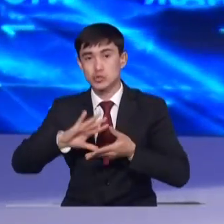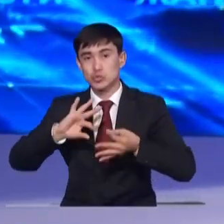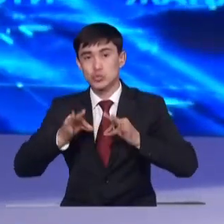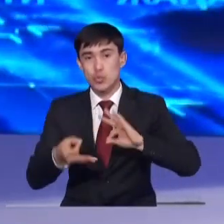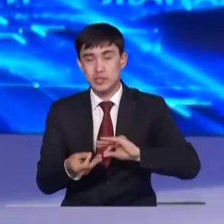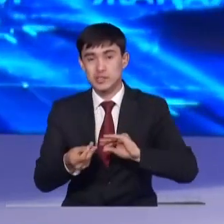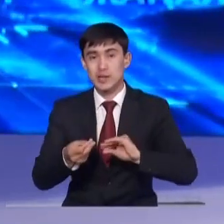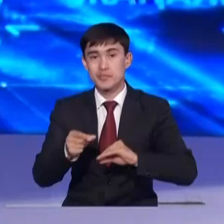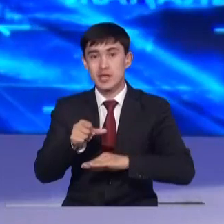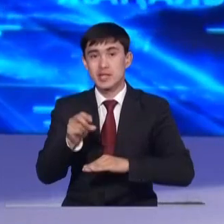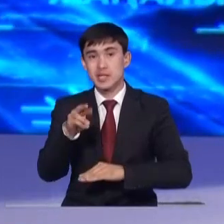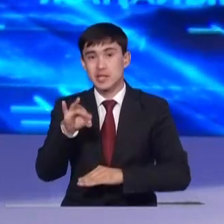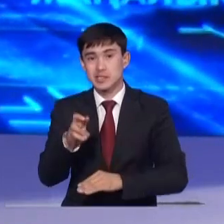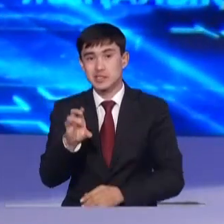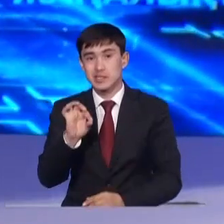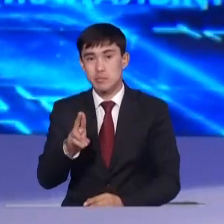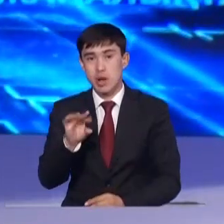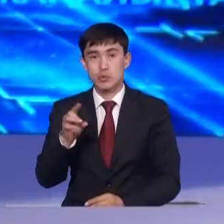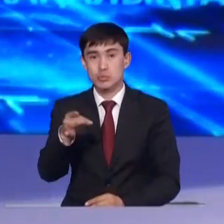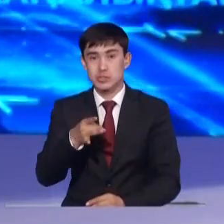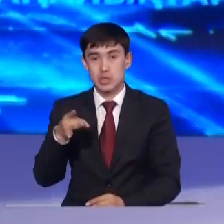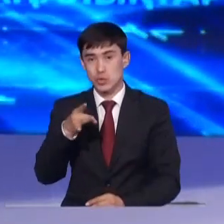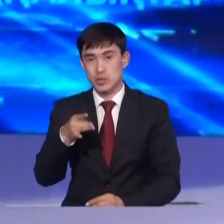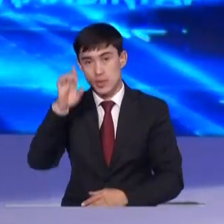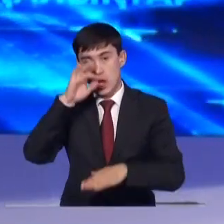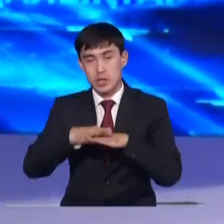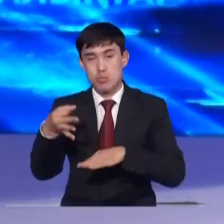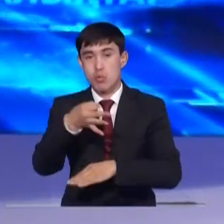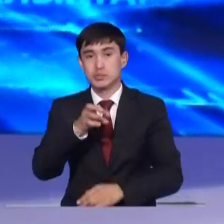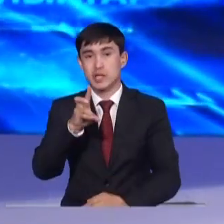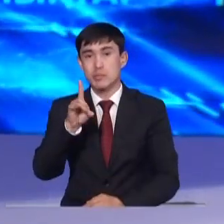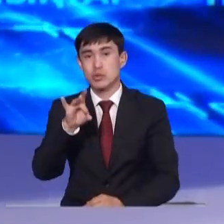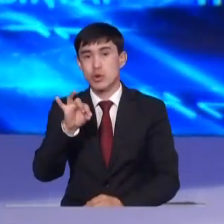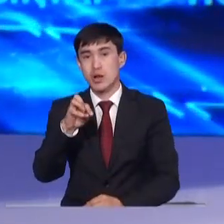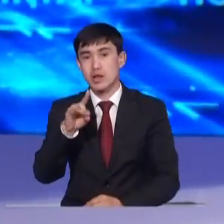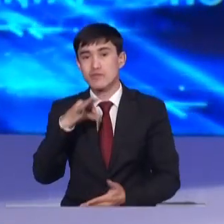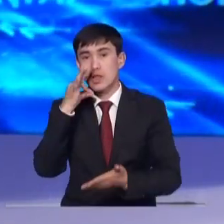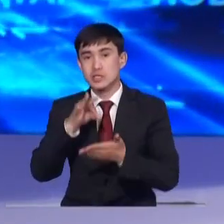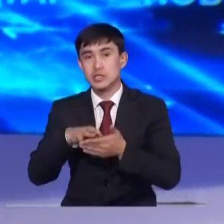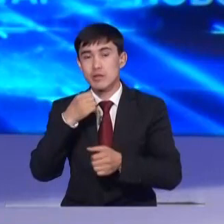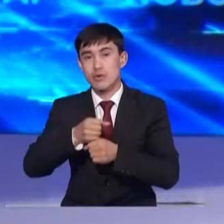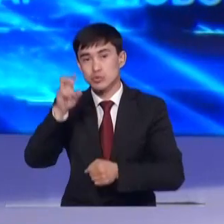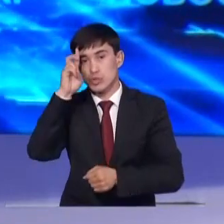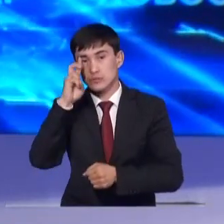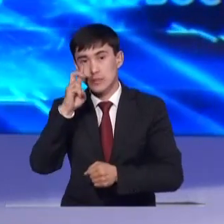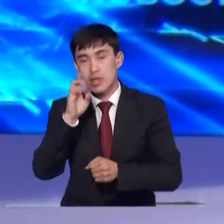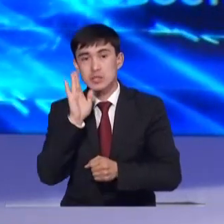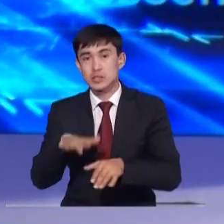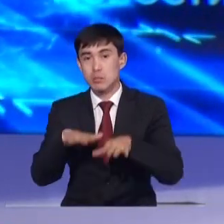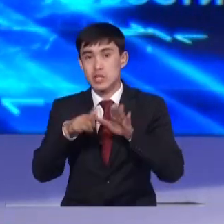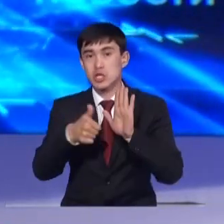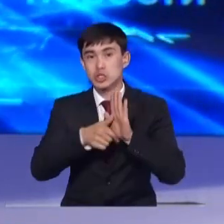ситуацией в теректинского сырымский районах Аким области на ремонту ре Галиев доложил главе государства о